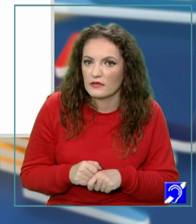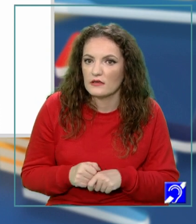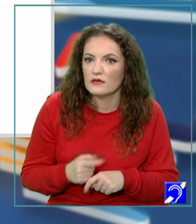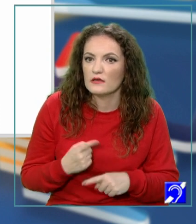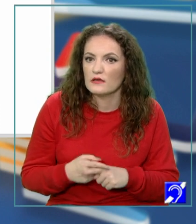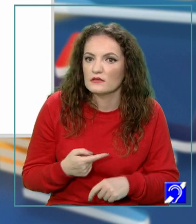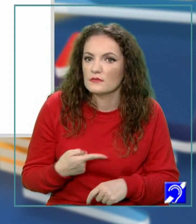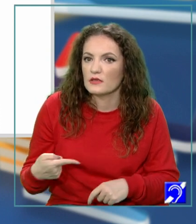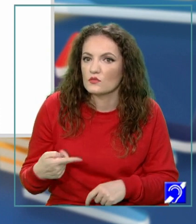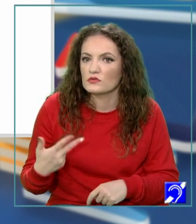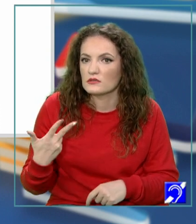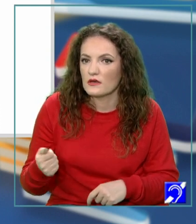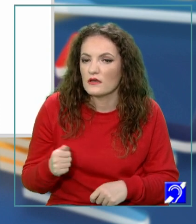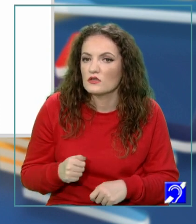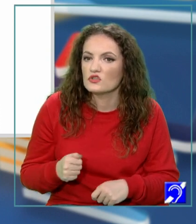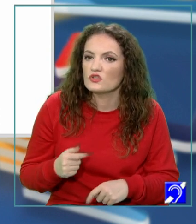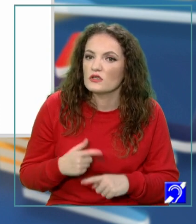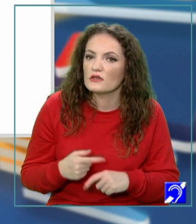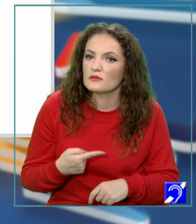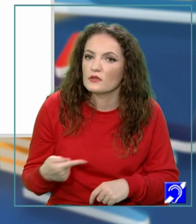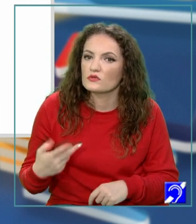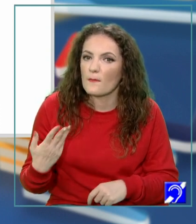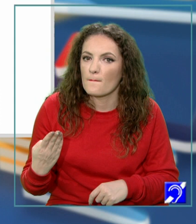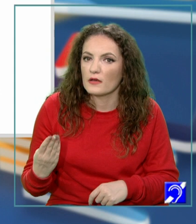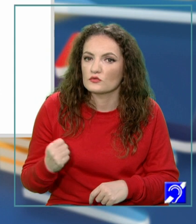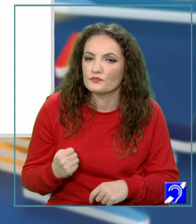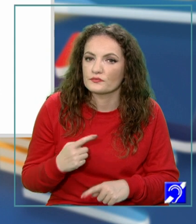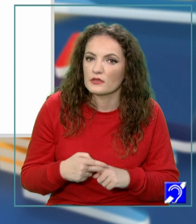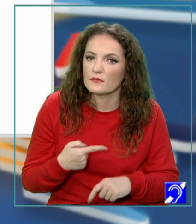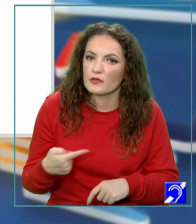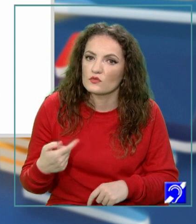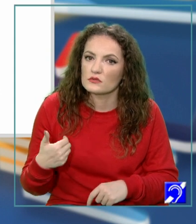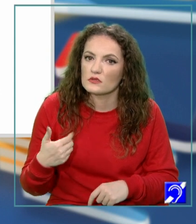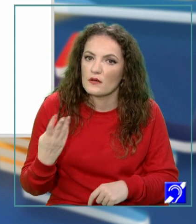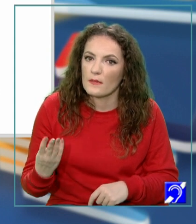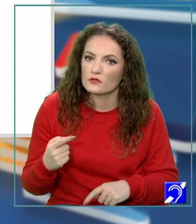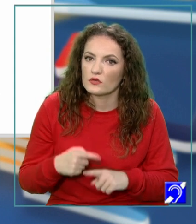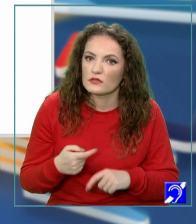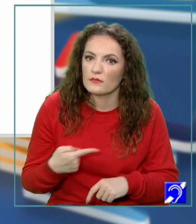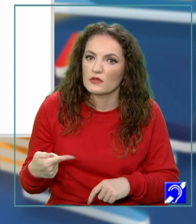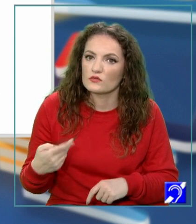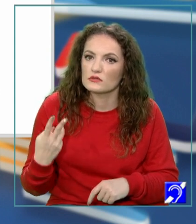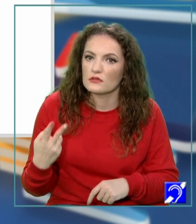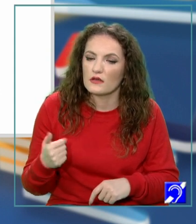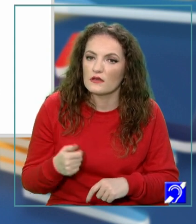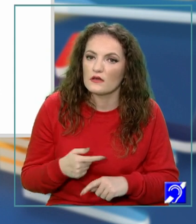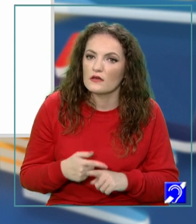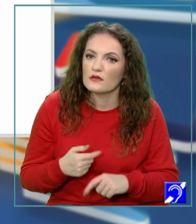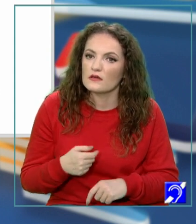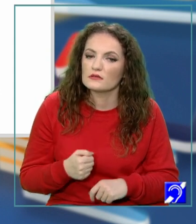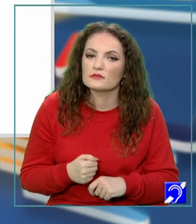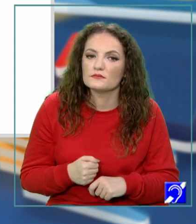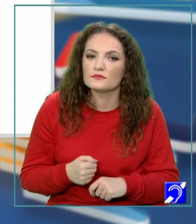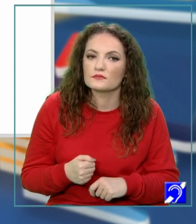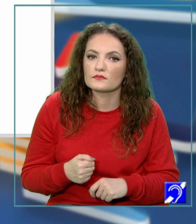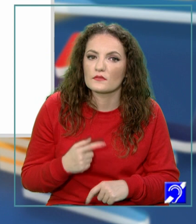4. Deci pe prima fracție cu x minus 4, pe a doua cu x minus 3 și pe ultima fracție cu x. Și voi obține x